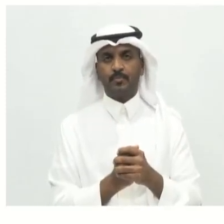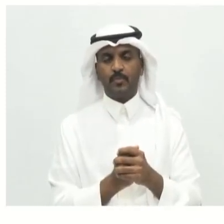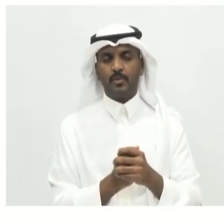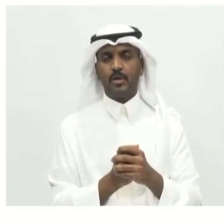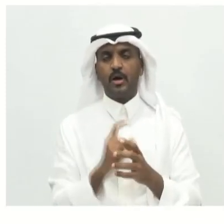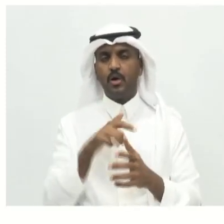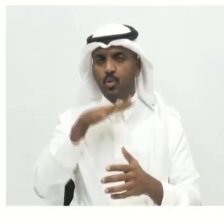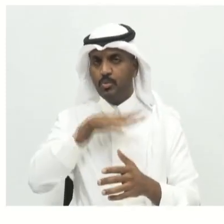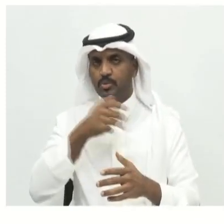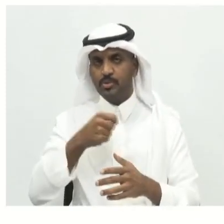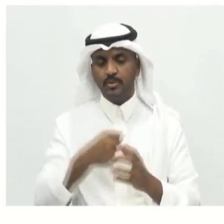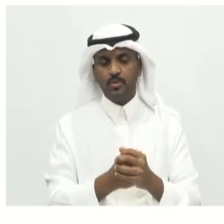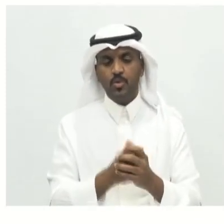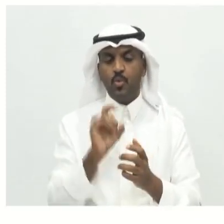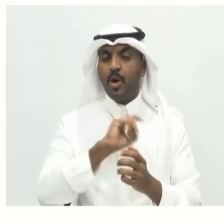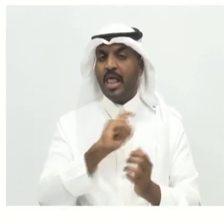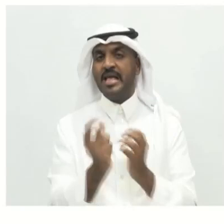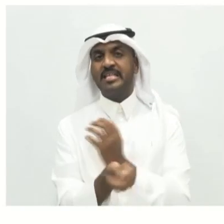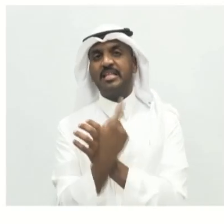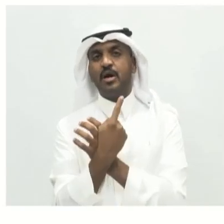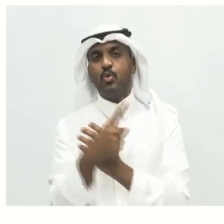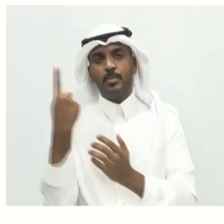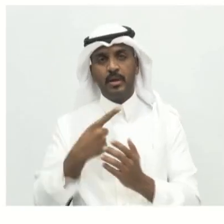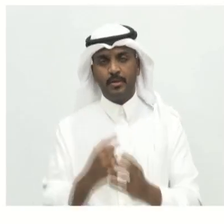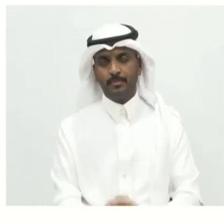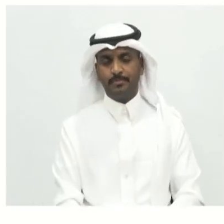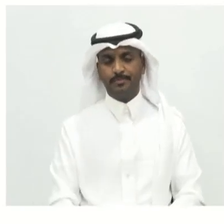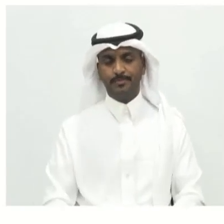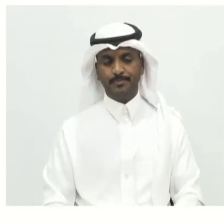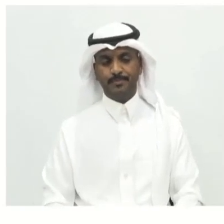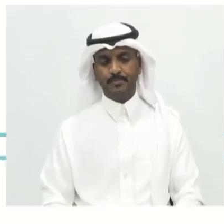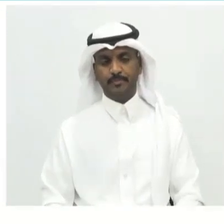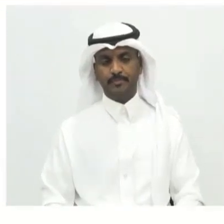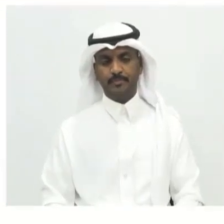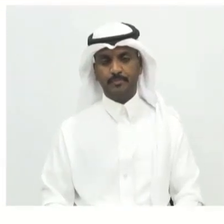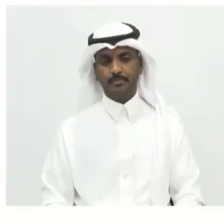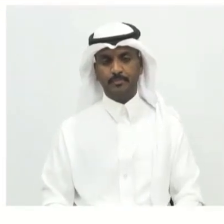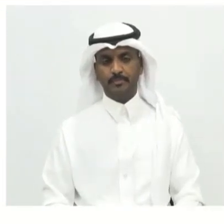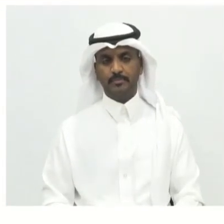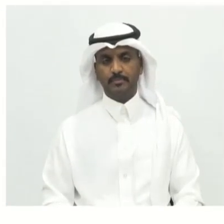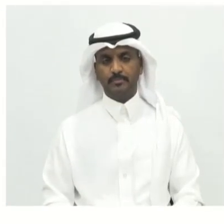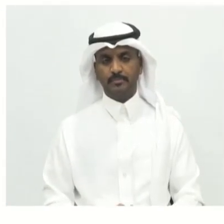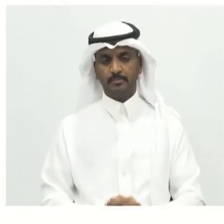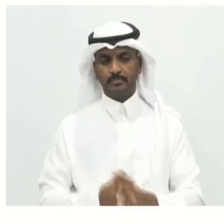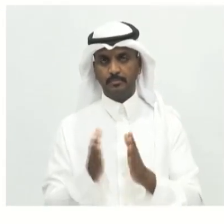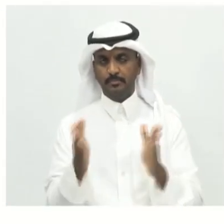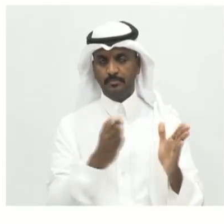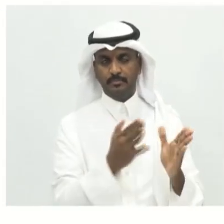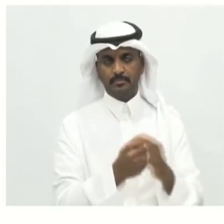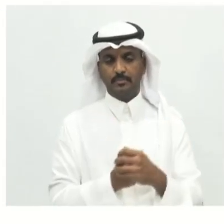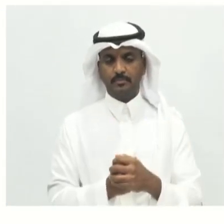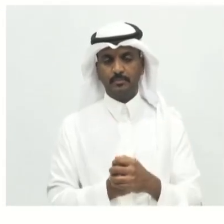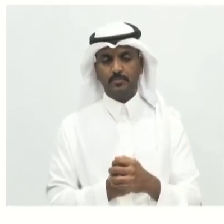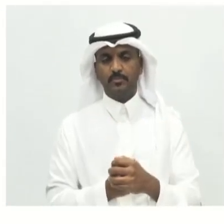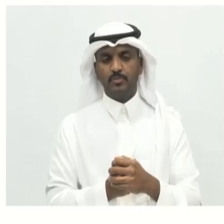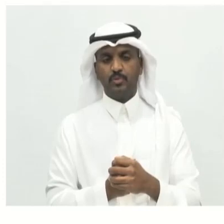قول النبي صلى الله عليه وسلم ولا تداو بحرام طيب ننتقل بعد ذلك ابنائي وبناتي